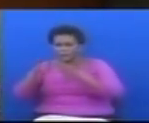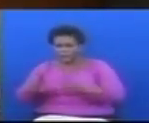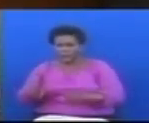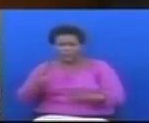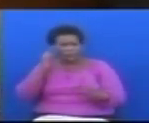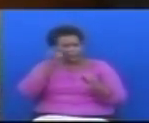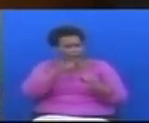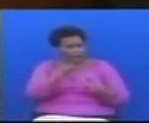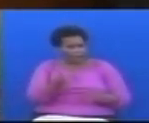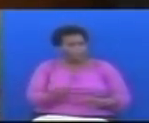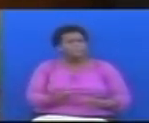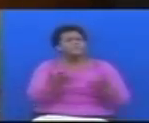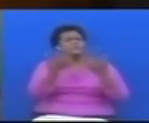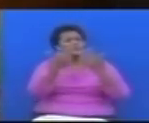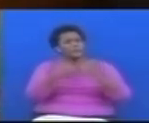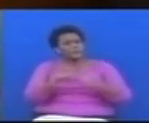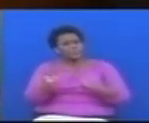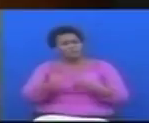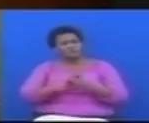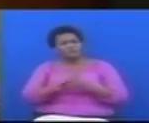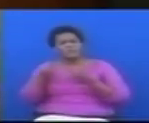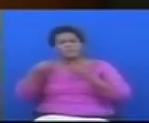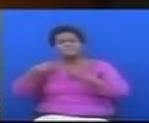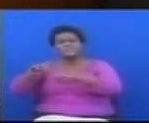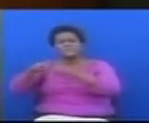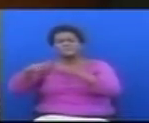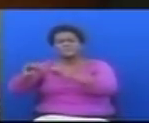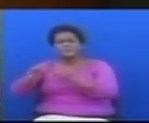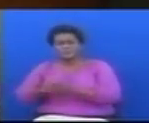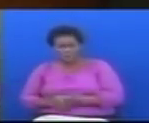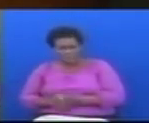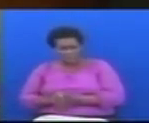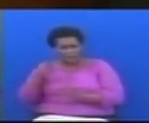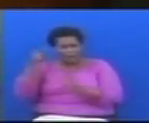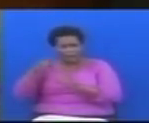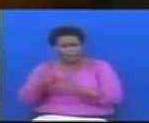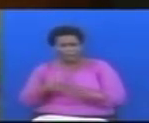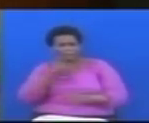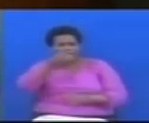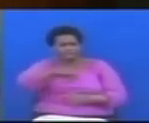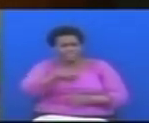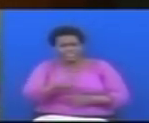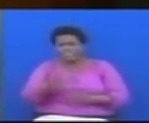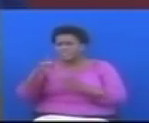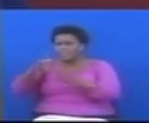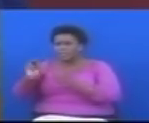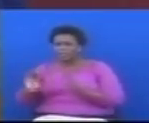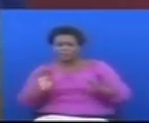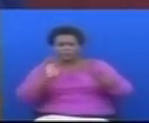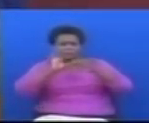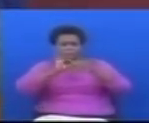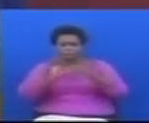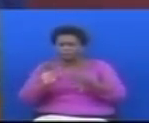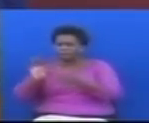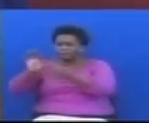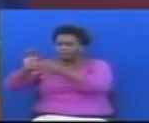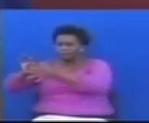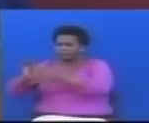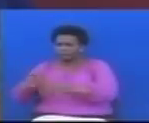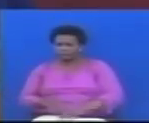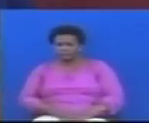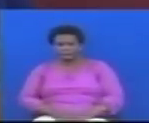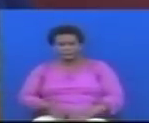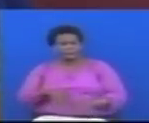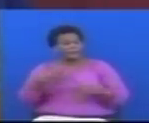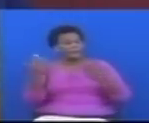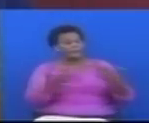kutumia usafiri wa pikipiki kuunganisha vijiji na kata? Asante Mheshimiwa Naibu Spika. Mheshimiwa Naibu